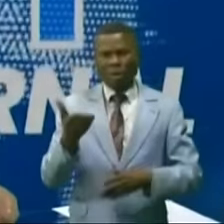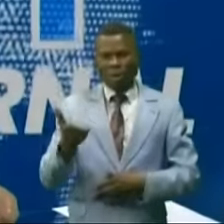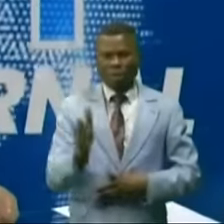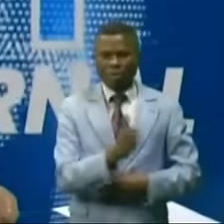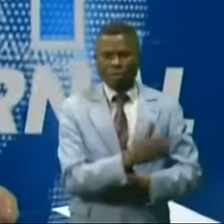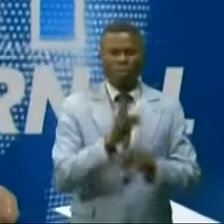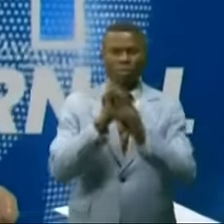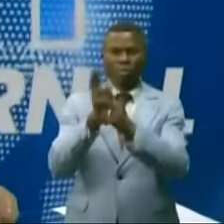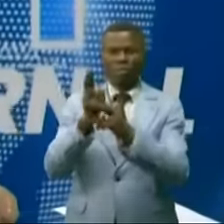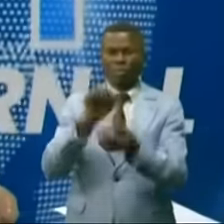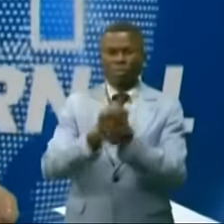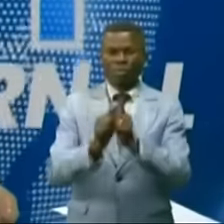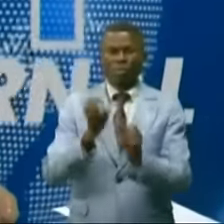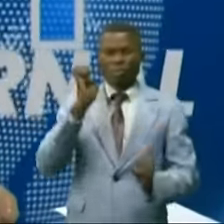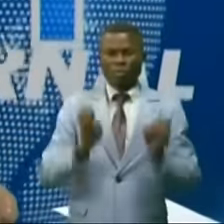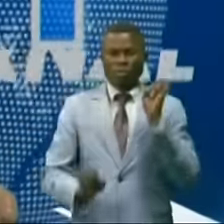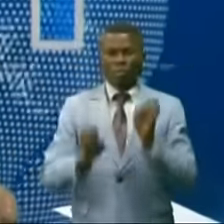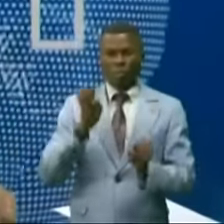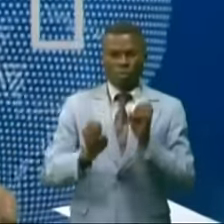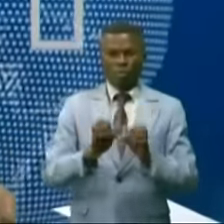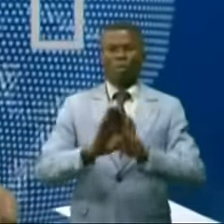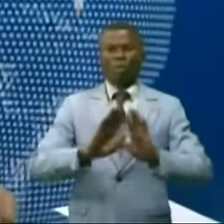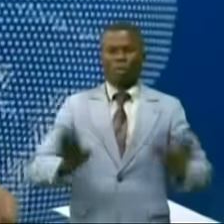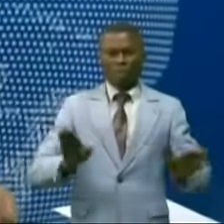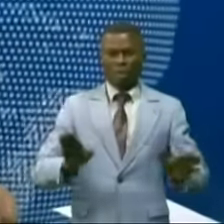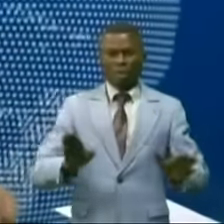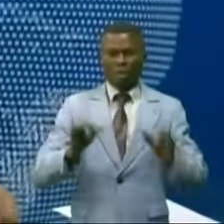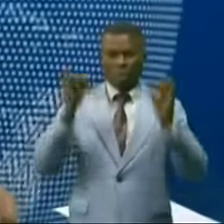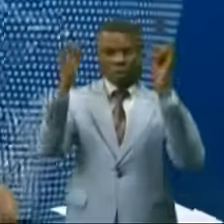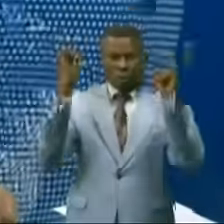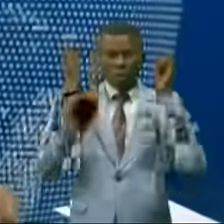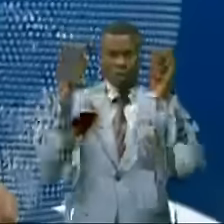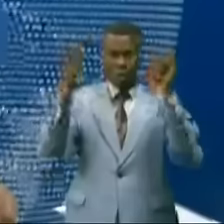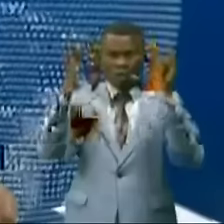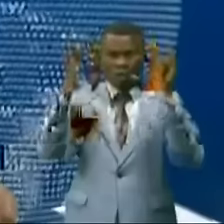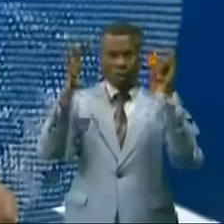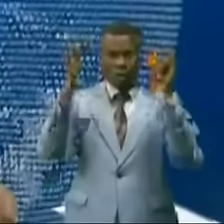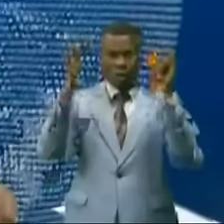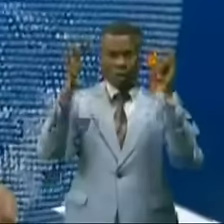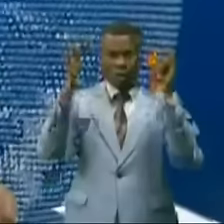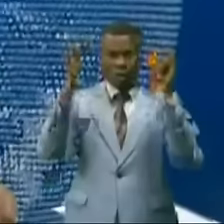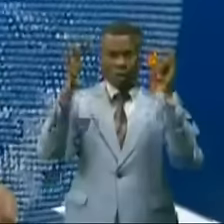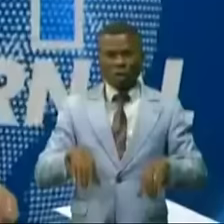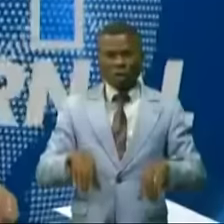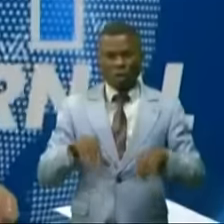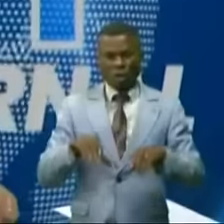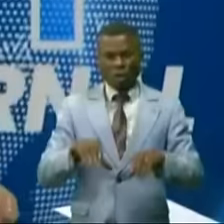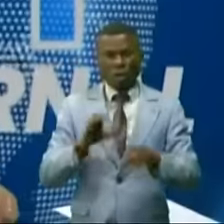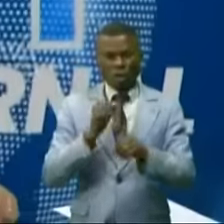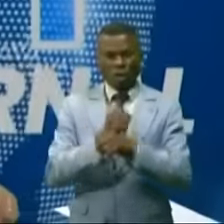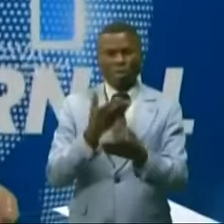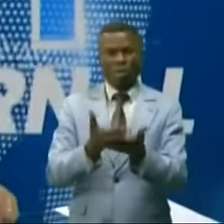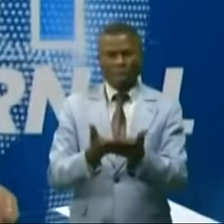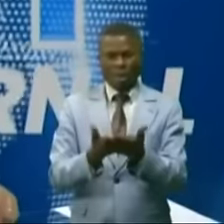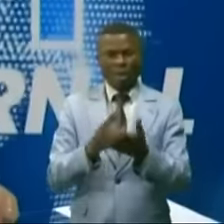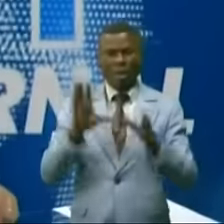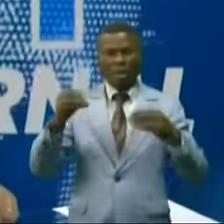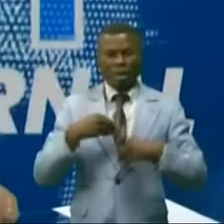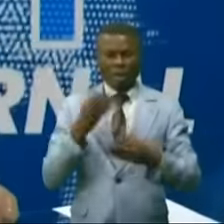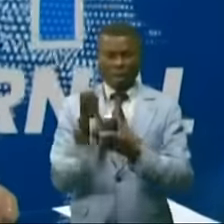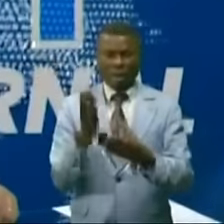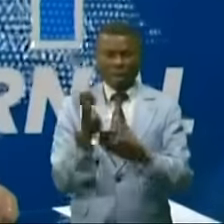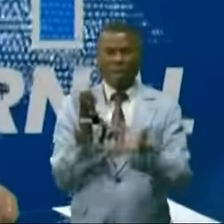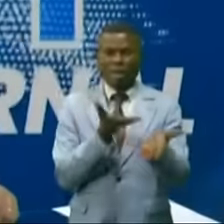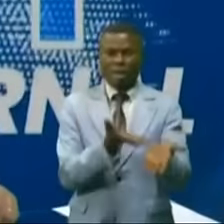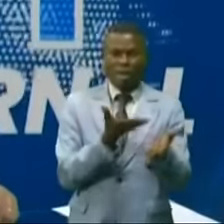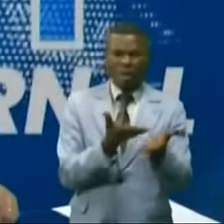Le rapport sur l'évaluation des compétences numériques dans l'enseignement secondaire vient d'être validé. Ce document